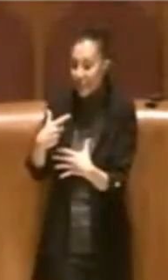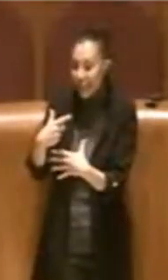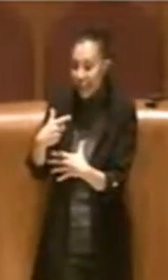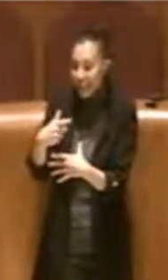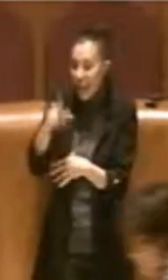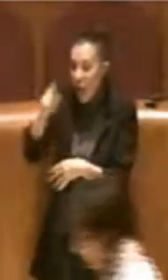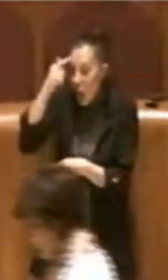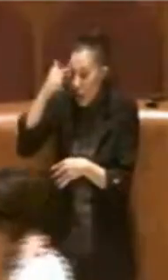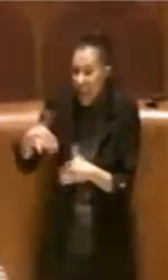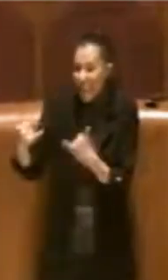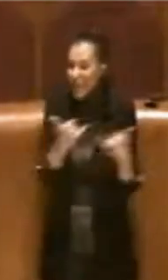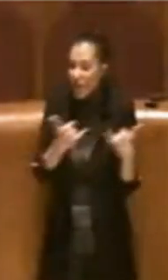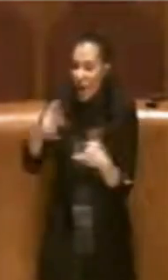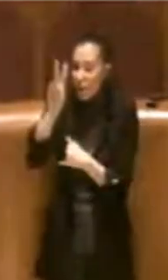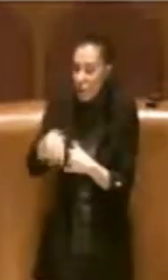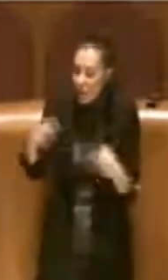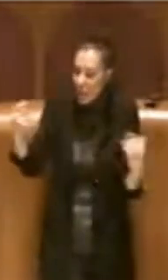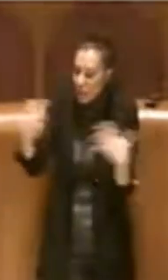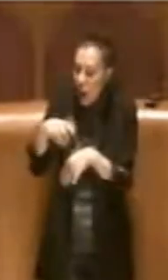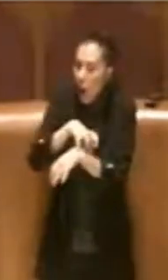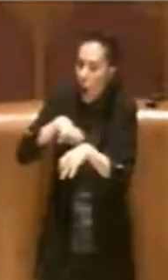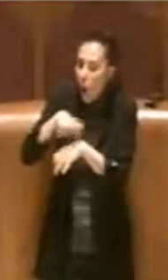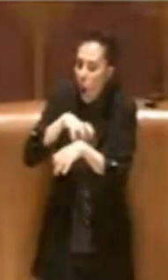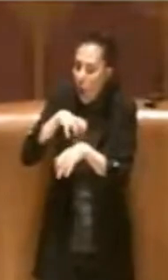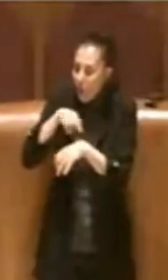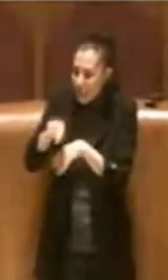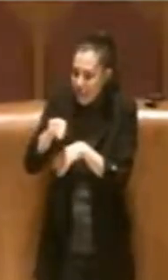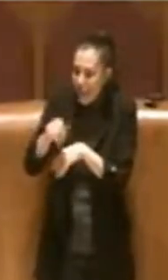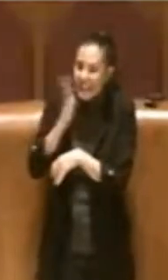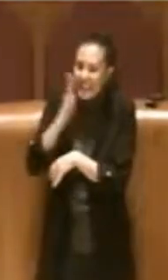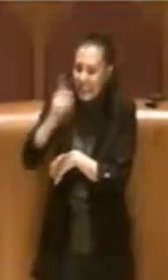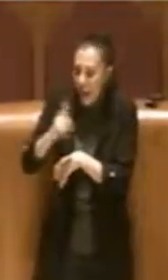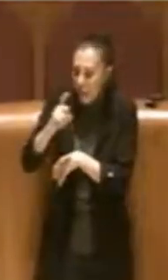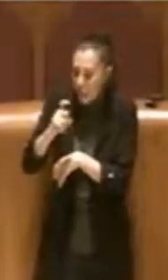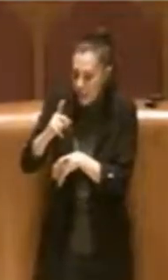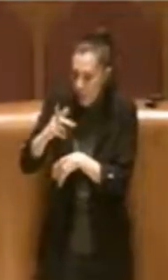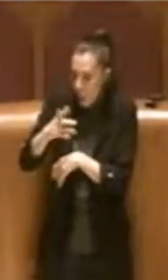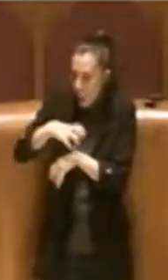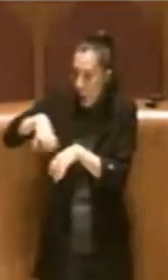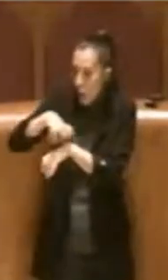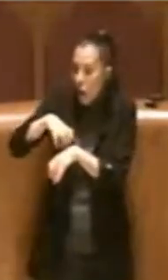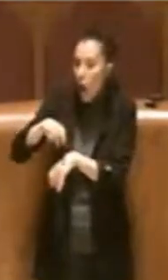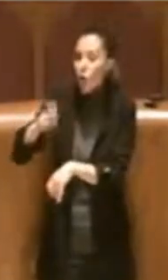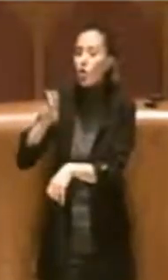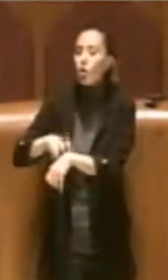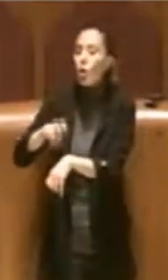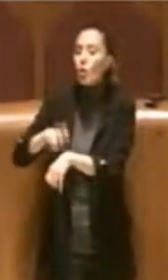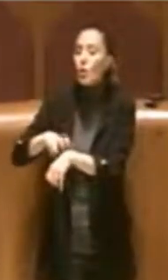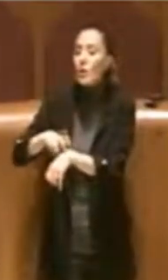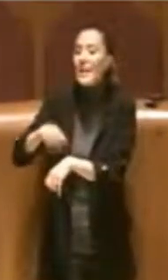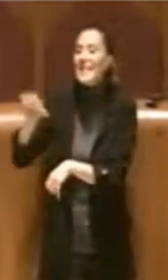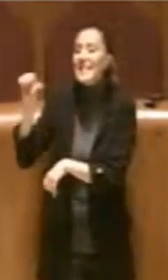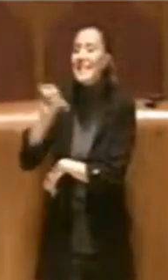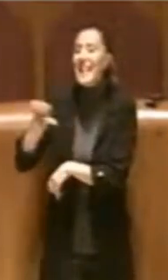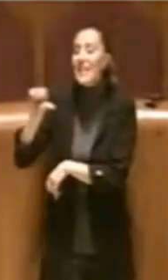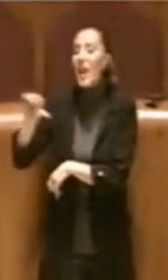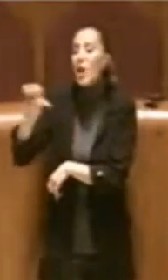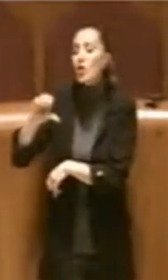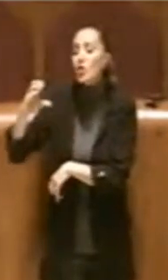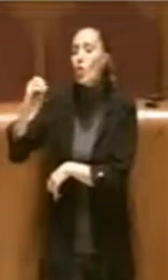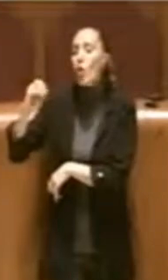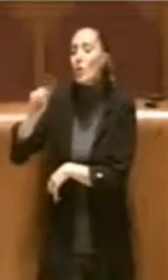dicembre 2017 chi era il commissario del debito commissariale? La dottoressa Silvia Scozzese,